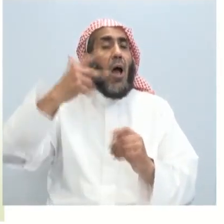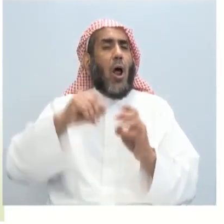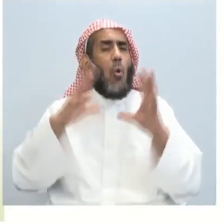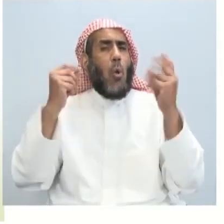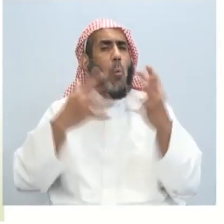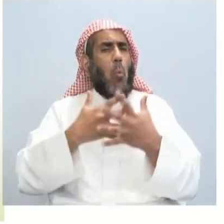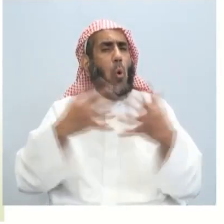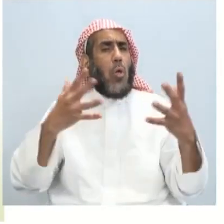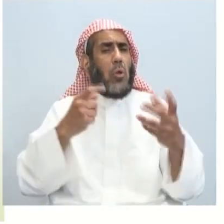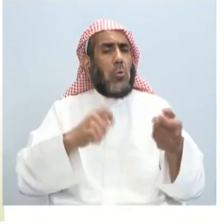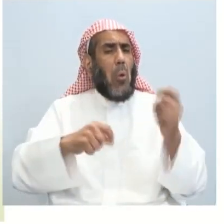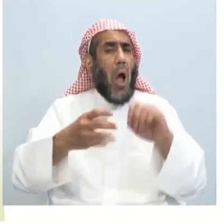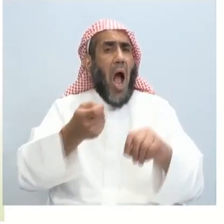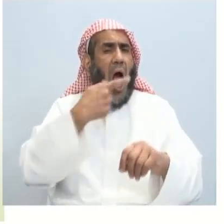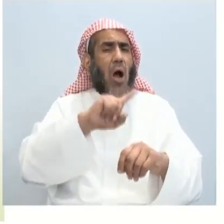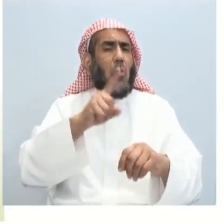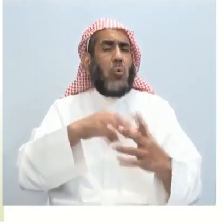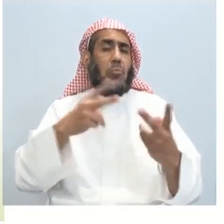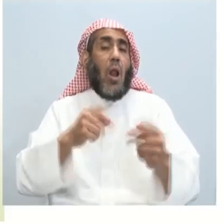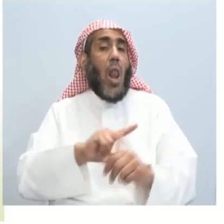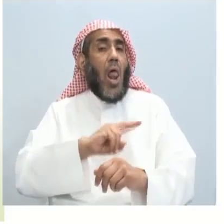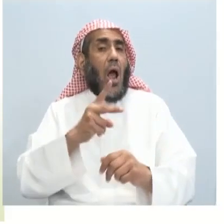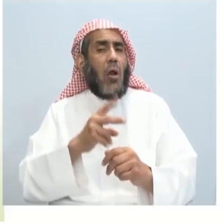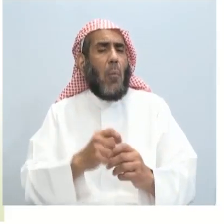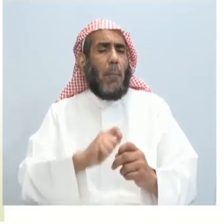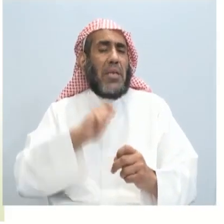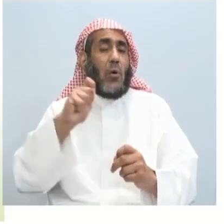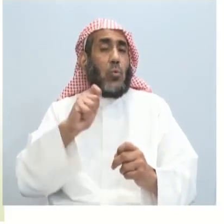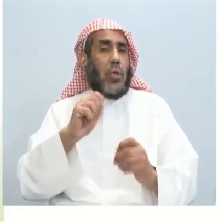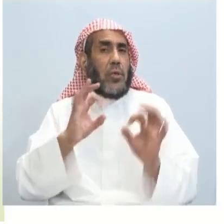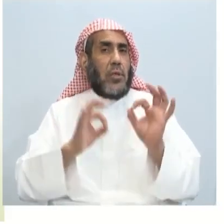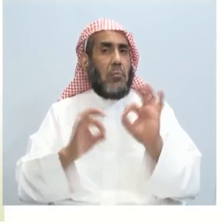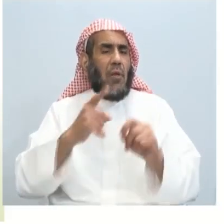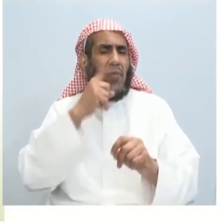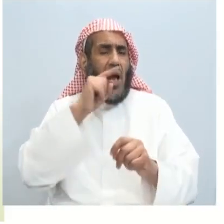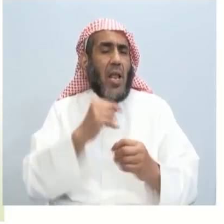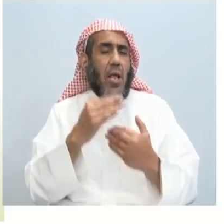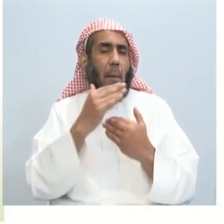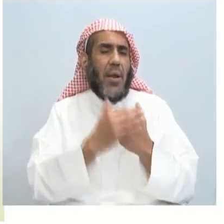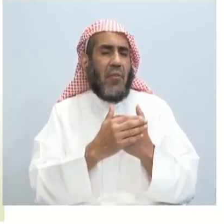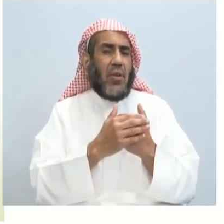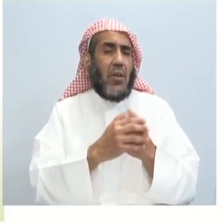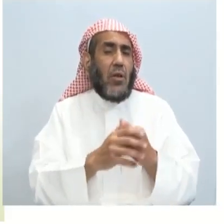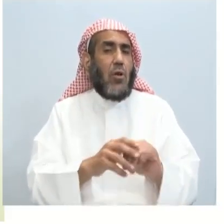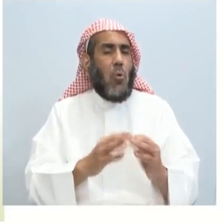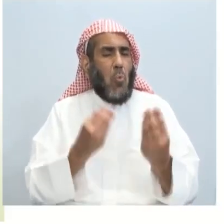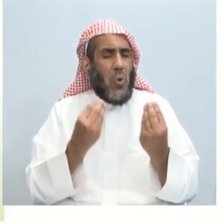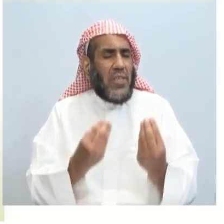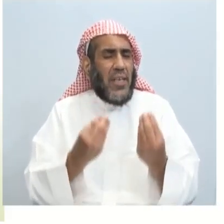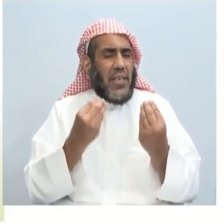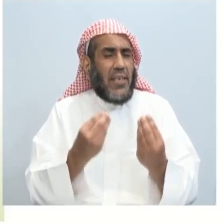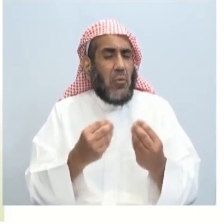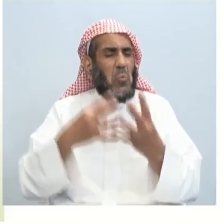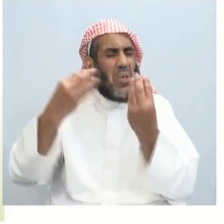بكثره العقاقير ولكن بجوده التدبير فعليك بالرفق والتاني